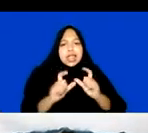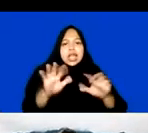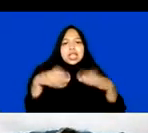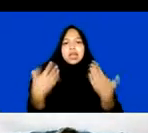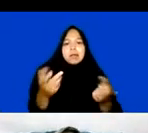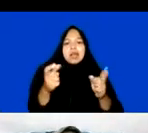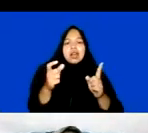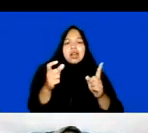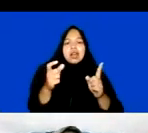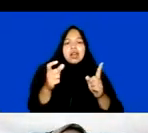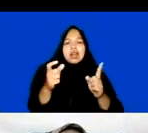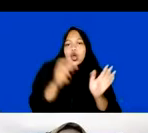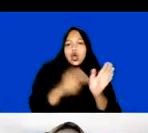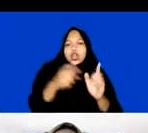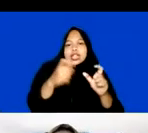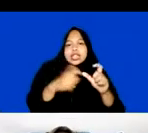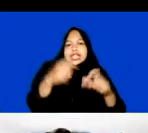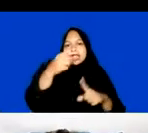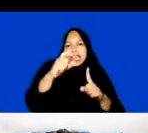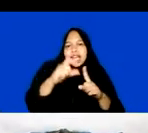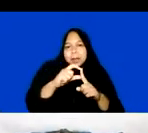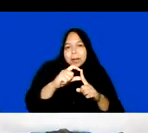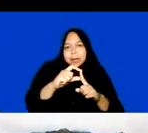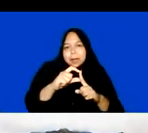Hospit dibalik itu semua?